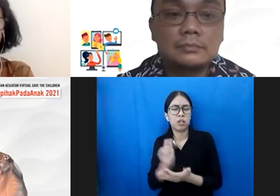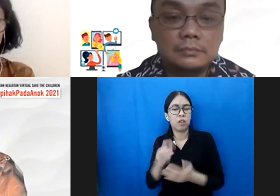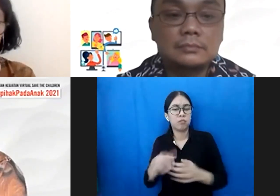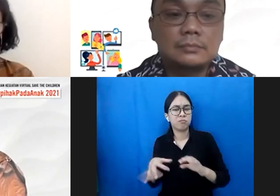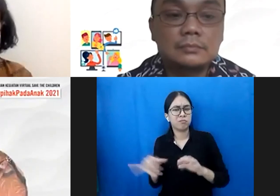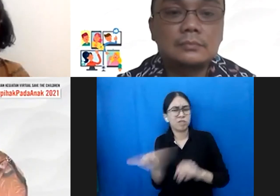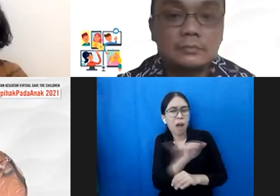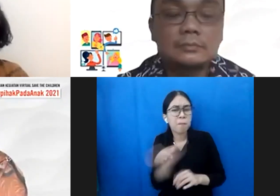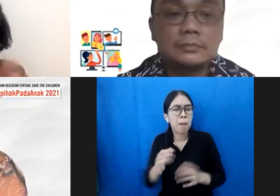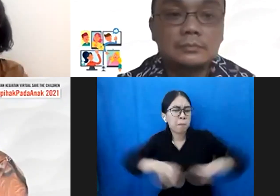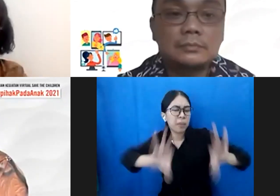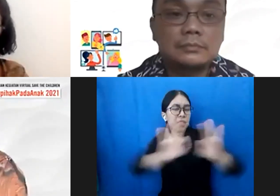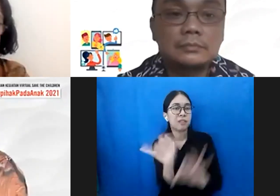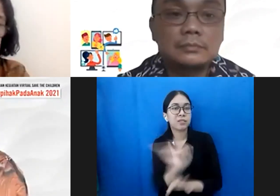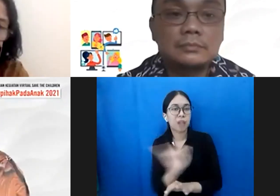dan psikis itu